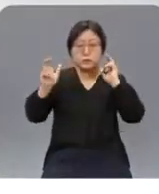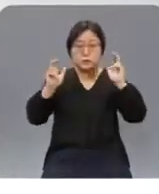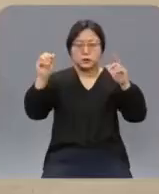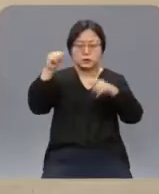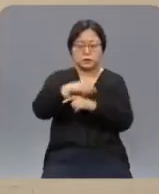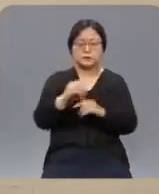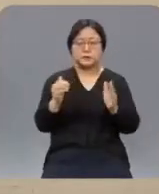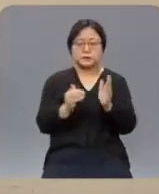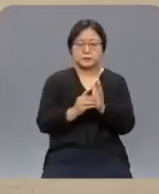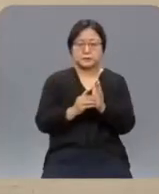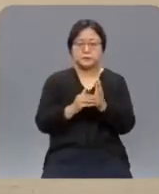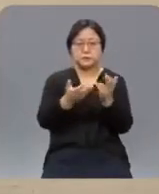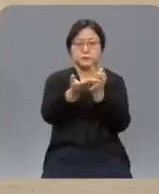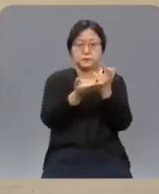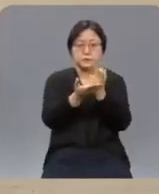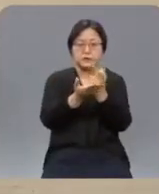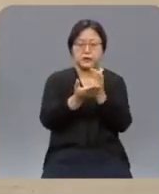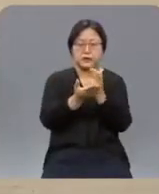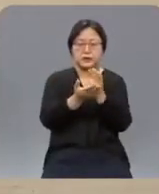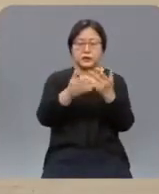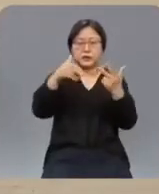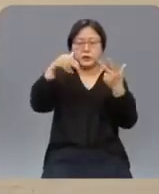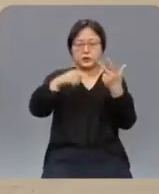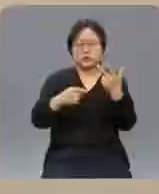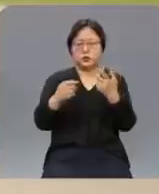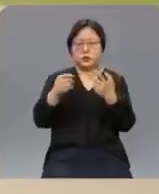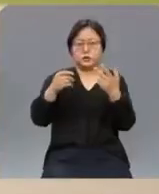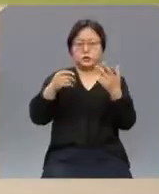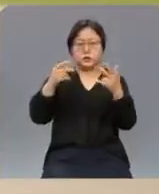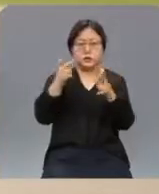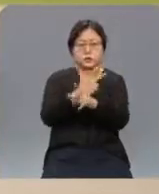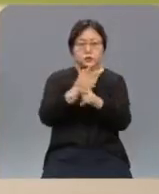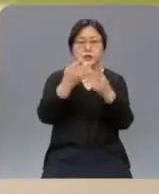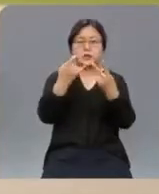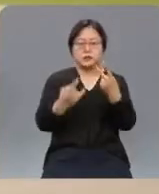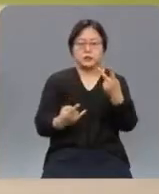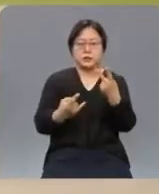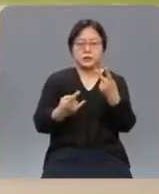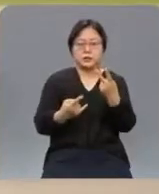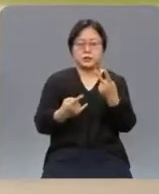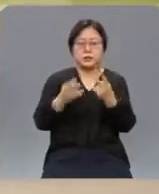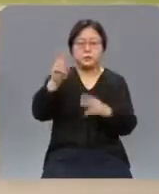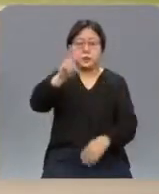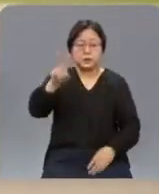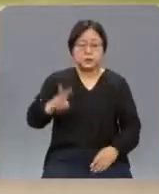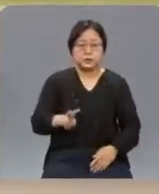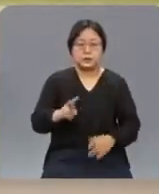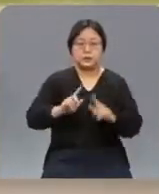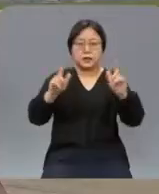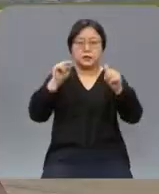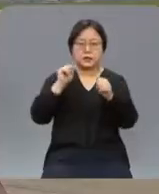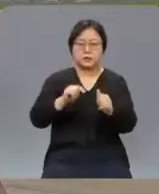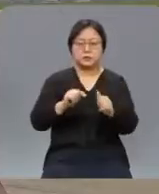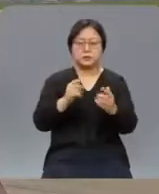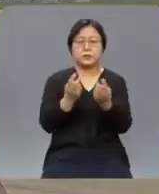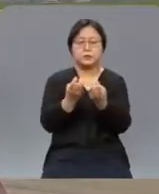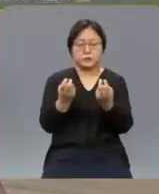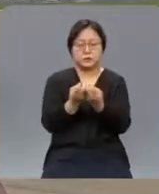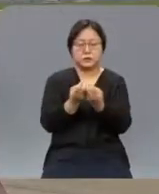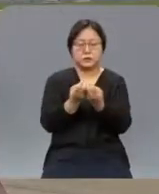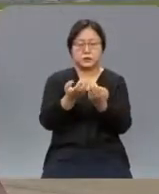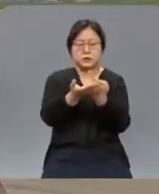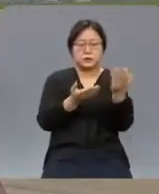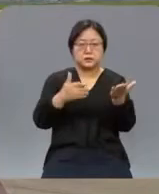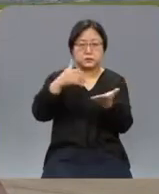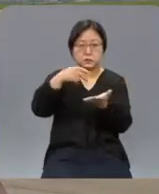뭐 뭐야 쌍 게 없습니다 모른 최대 90m 아파트 30층 높이 강 보는 산 정상부에 방공포 대를 내세우며 에너지 신산업 육성 과 00 현재 기원한 평 11 또 장성 7도로 까지 뿌릴 수 있습니다 이전하는 후에 군영 도로를 활용하는 수요는 마 오디오 유학 중 을 약속했습니다 어제와 비슷하거나 조금 더 낮게 기존에 배치된 소방 세 발의 차는 전남도는 우앙 공항 국제선 재개를 안 을 제시했습니다 군영